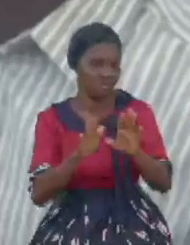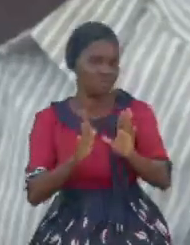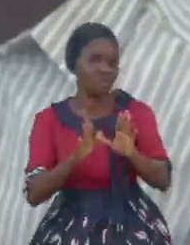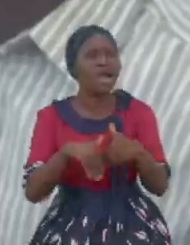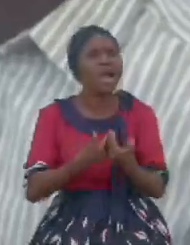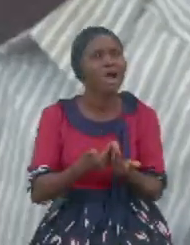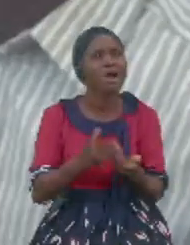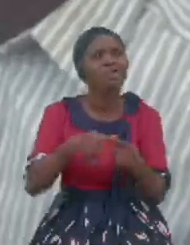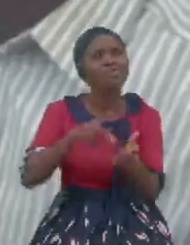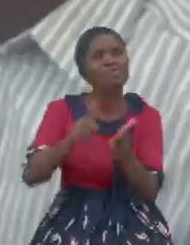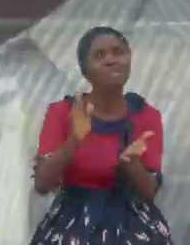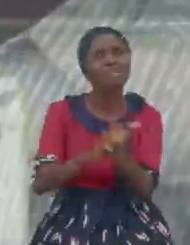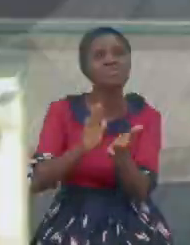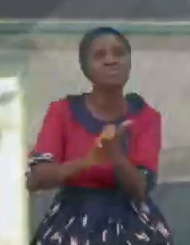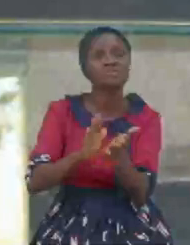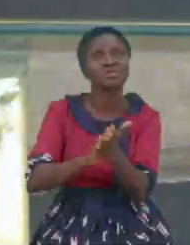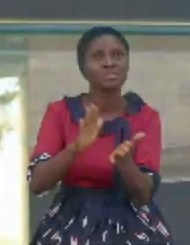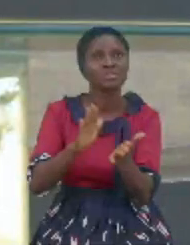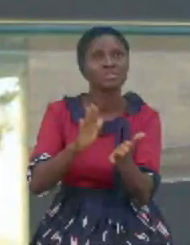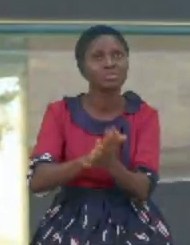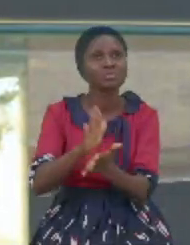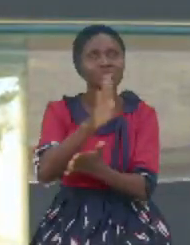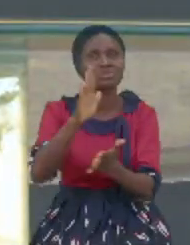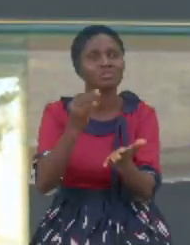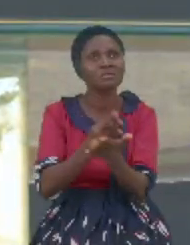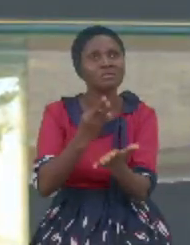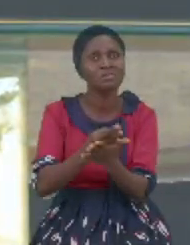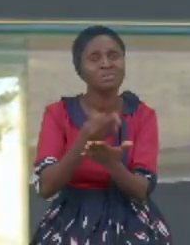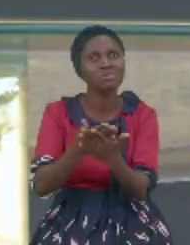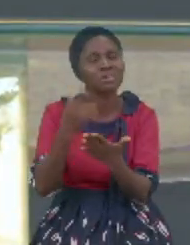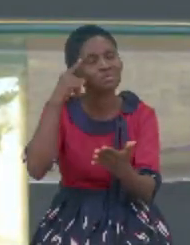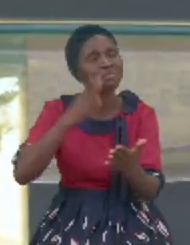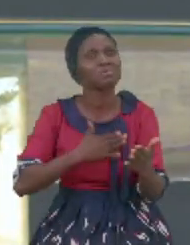Comment serai-je en mesure de payer la scolarité de mes enfants? Il n'y a pas de crainte.